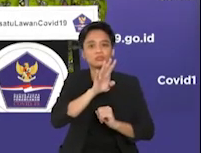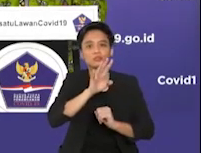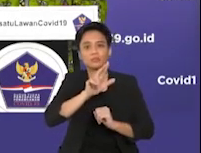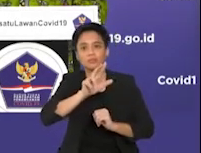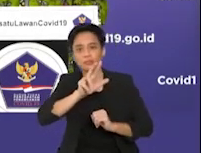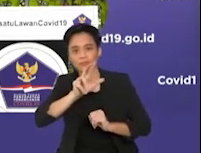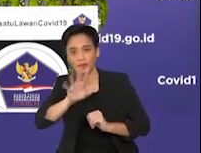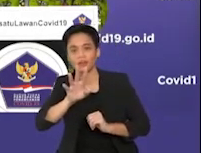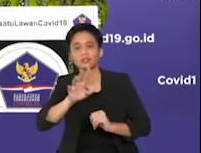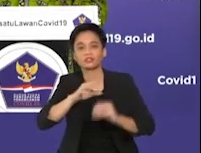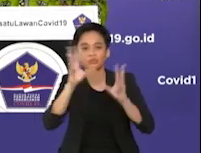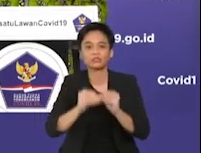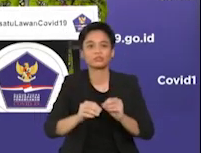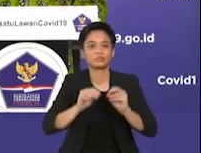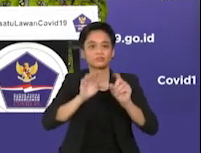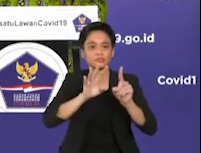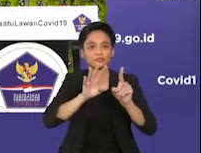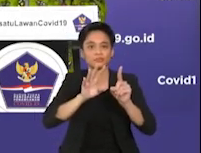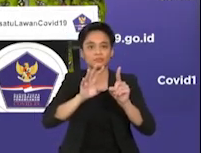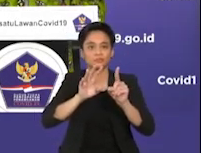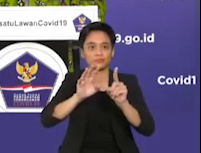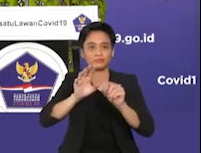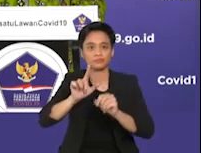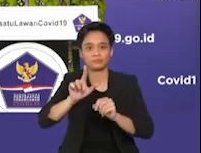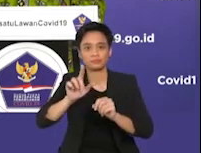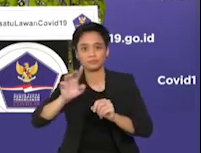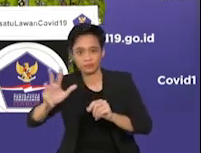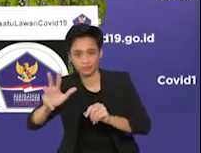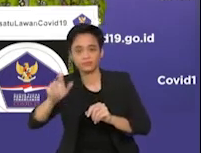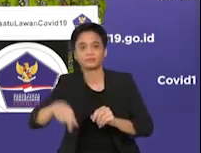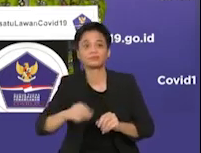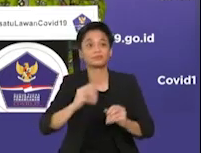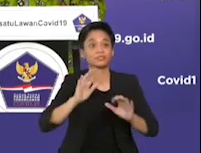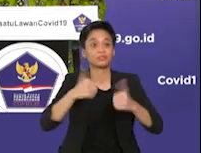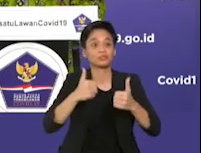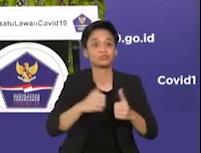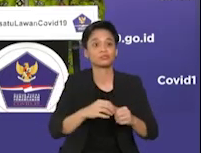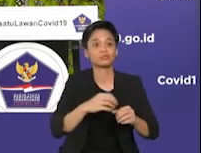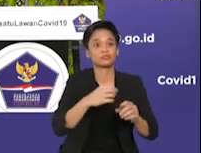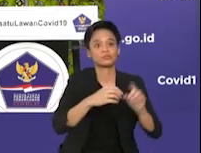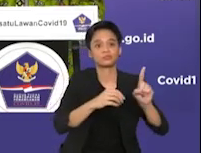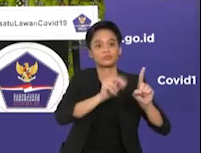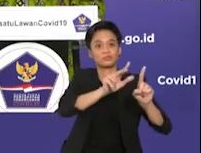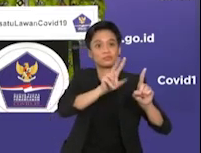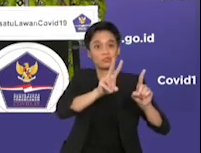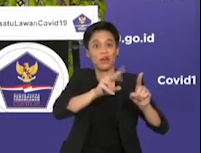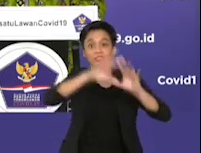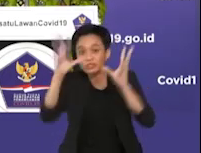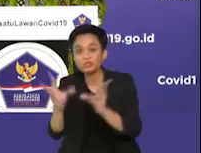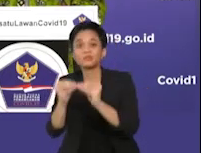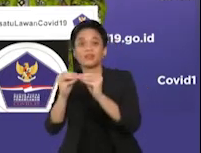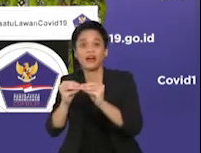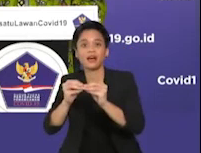sehingga menjadi 14749f orang kasus sembuh meningkat 182 orang